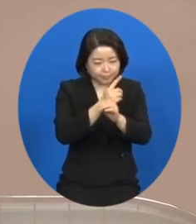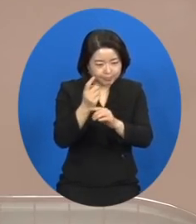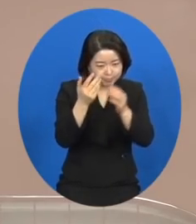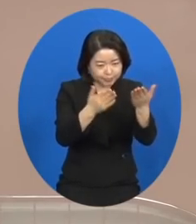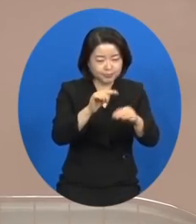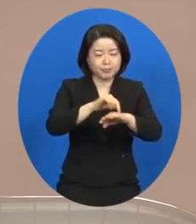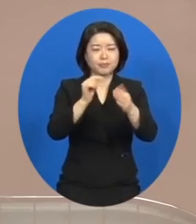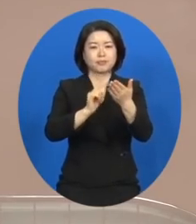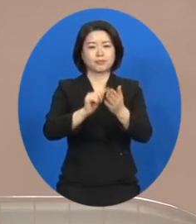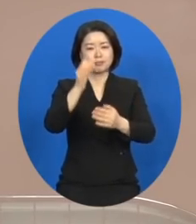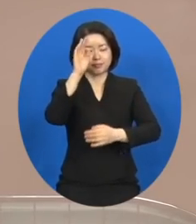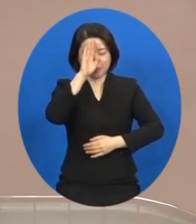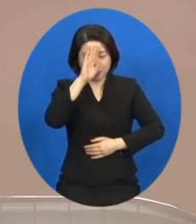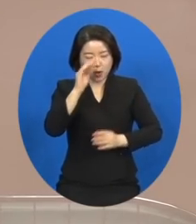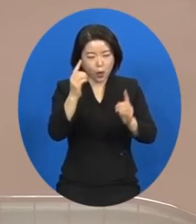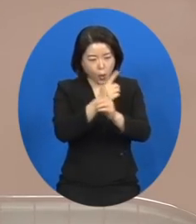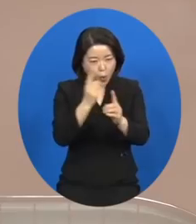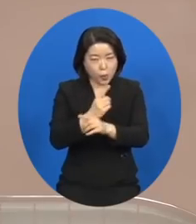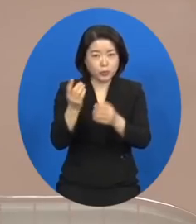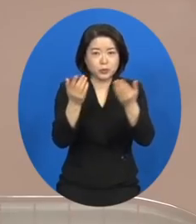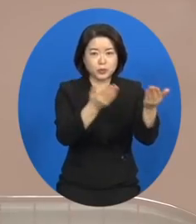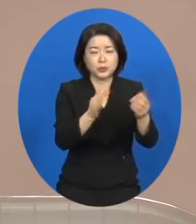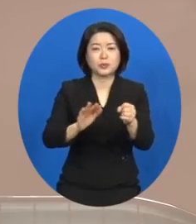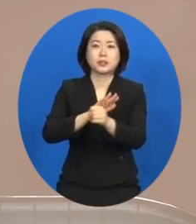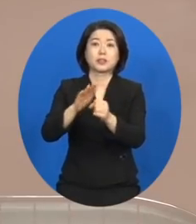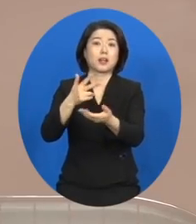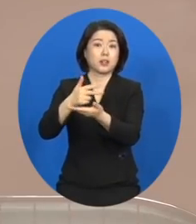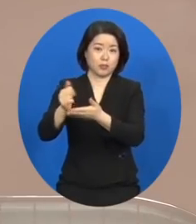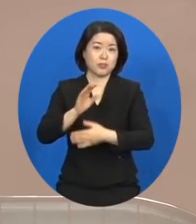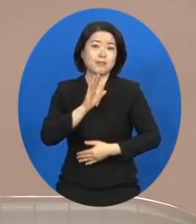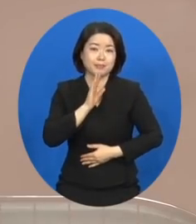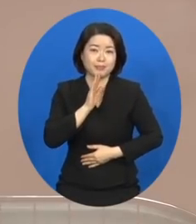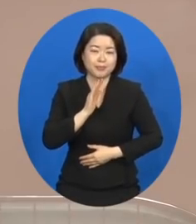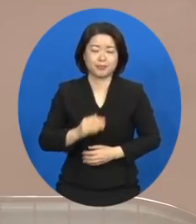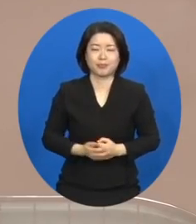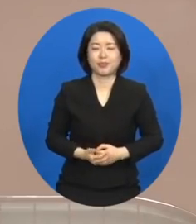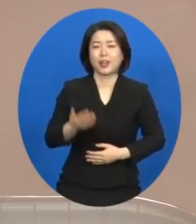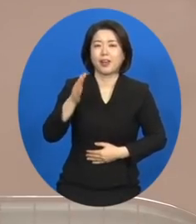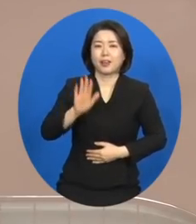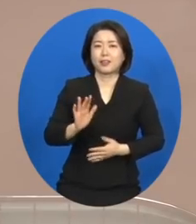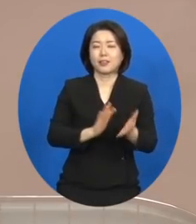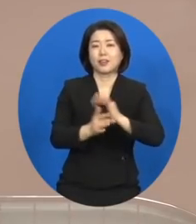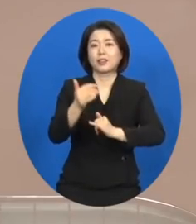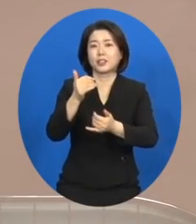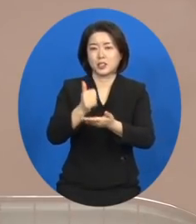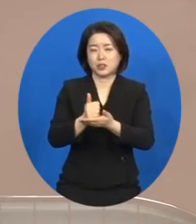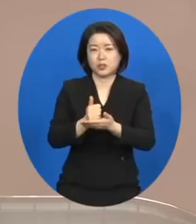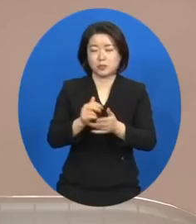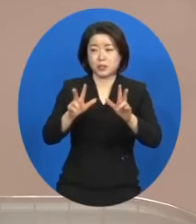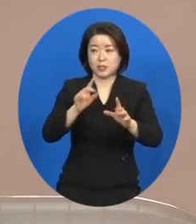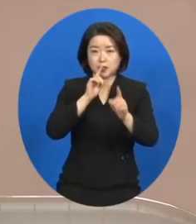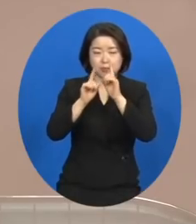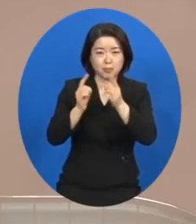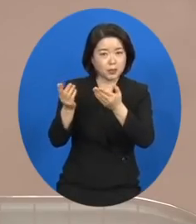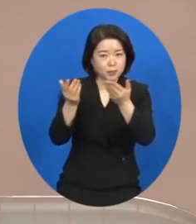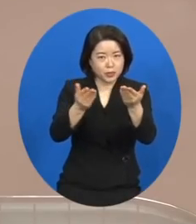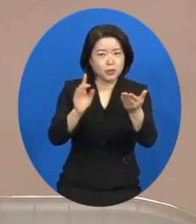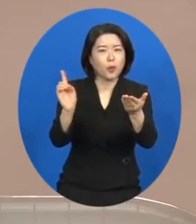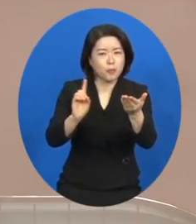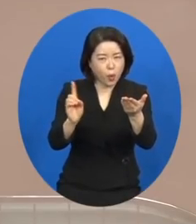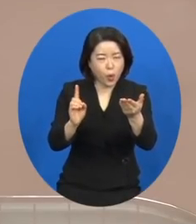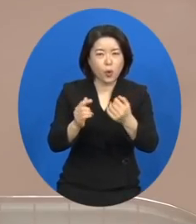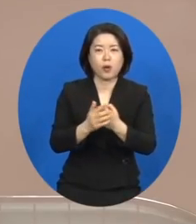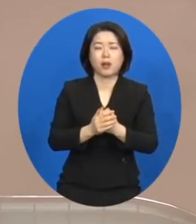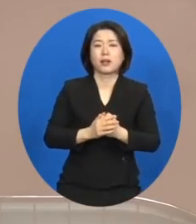병도 고치시는 그런 정말 사랑의 주님이시죠. 그러나 예수님께서는 지금 무슨 말씀을 하시는 거냐면